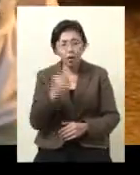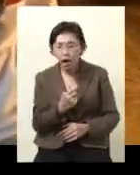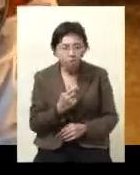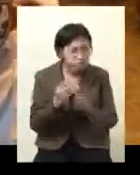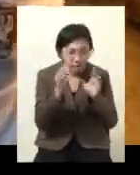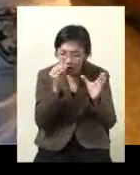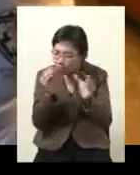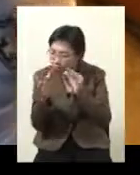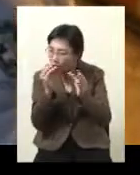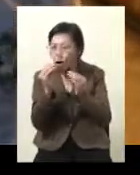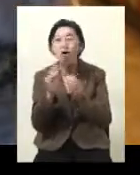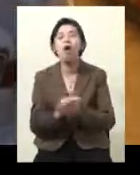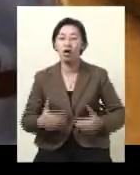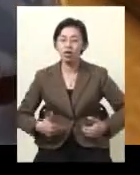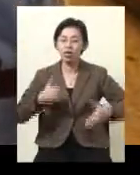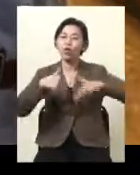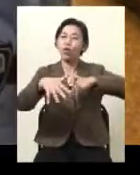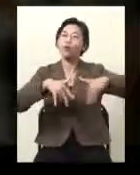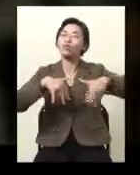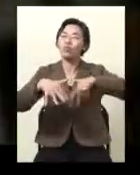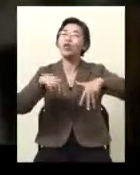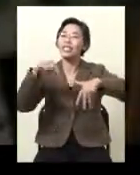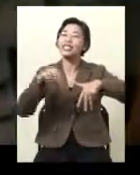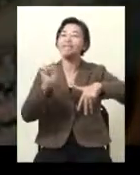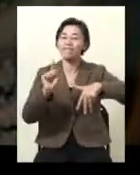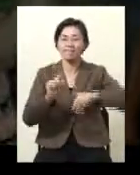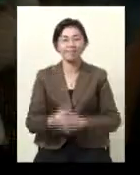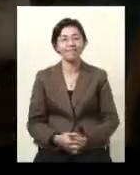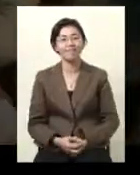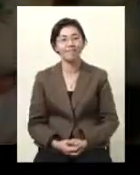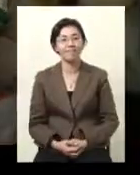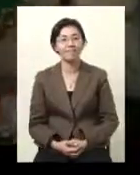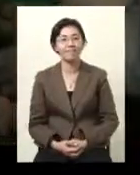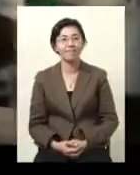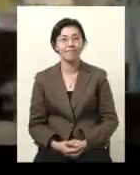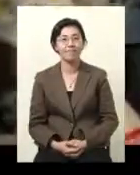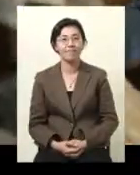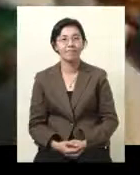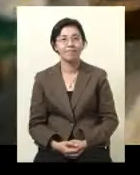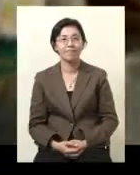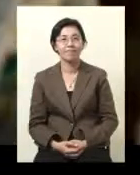นักท่องเที่ยวเราเข้ามาสัมผัสเราก็ได้รู้ว่าอ๋อวิถีชีวิตของคนในพื้นถิ่นเป็นอย่างไร